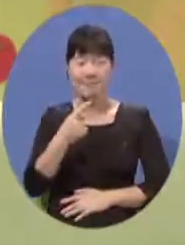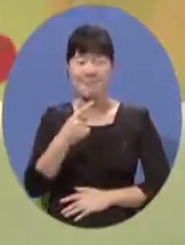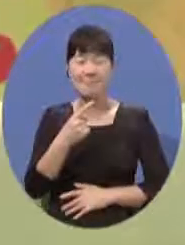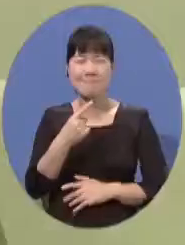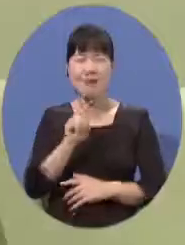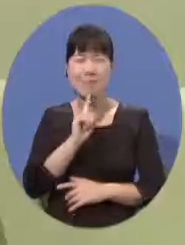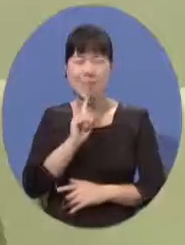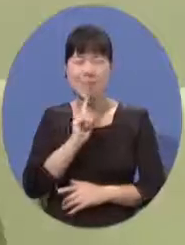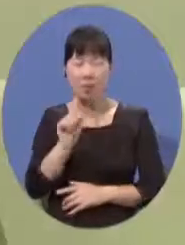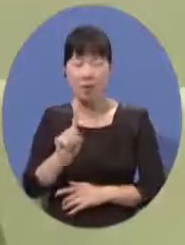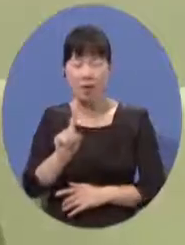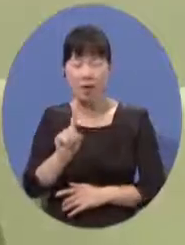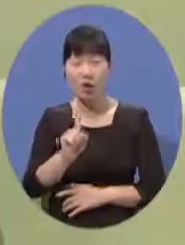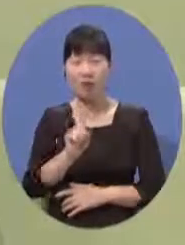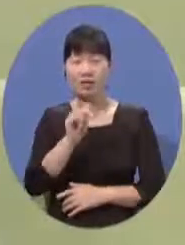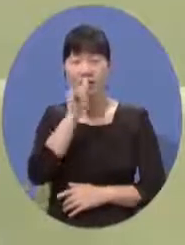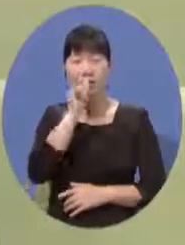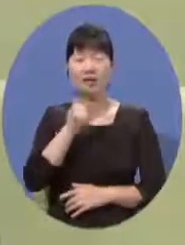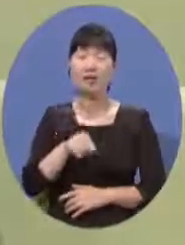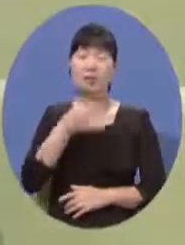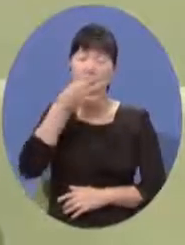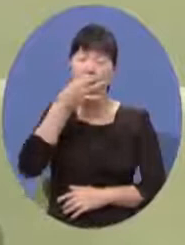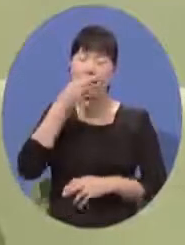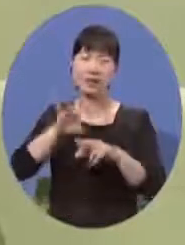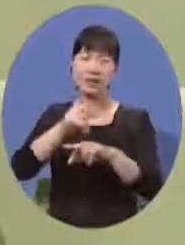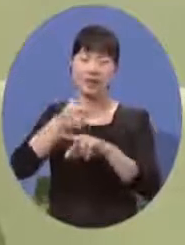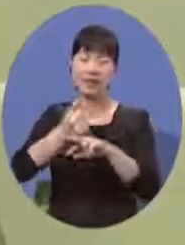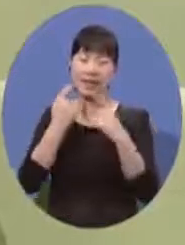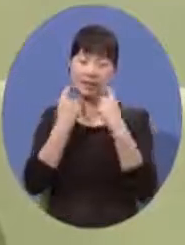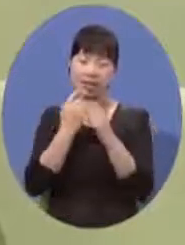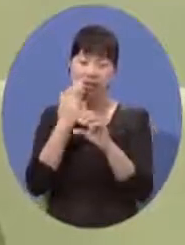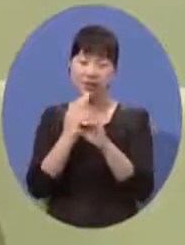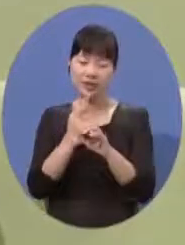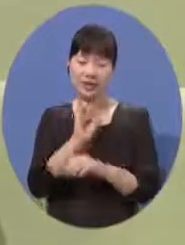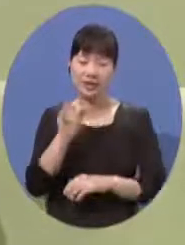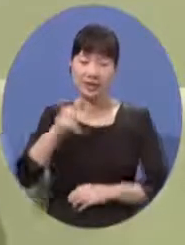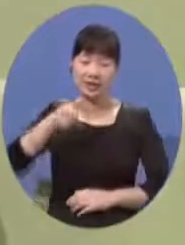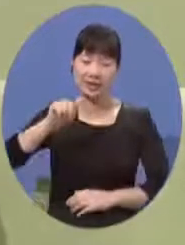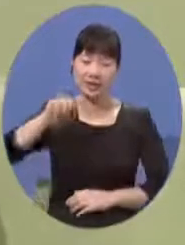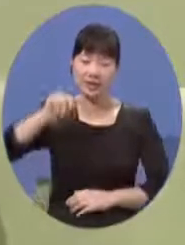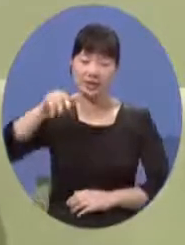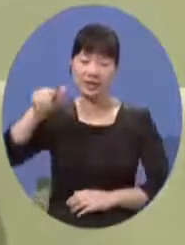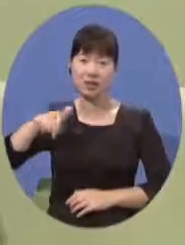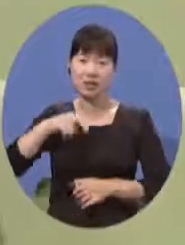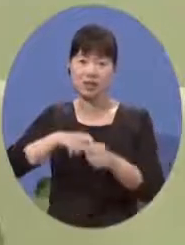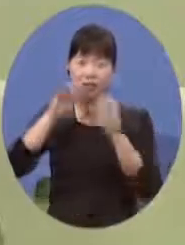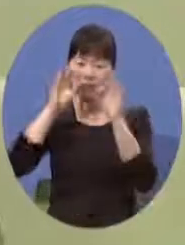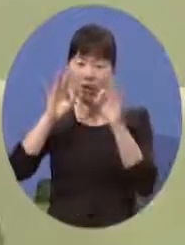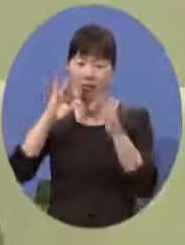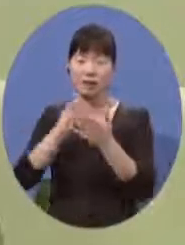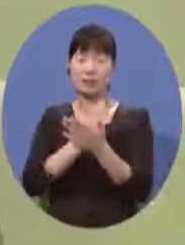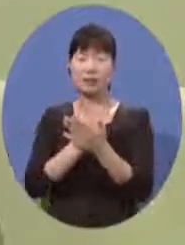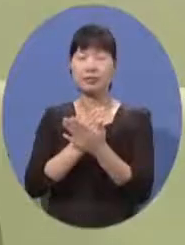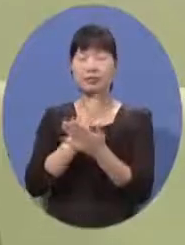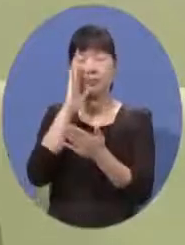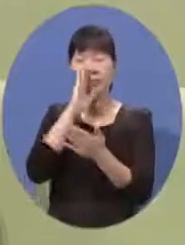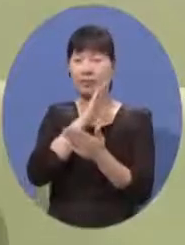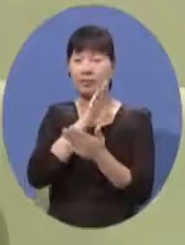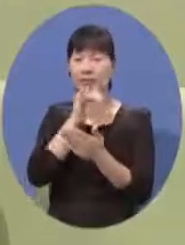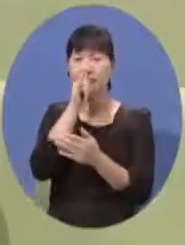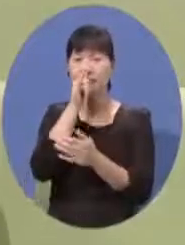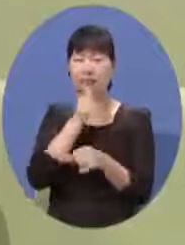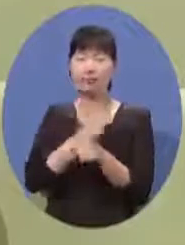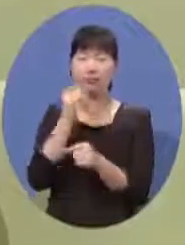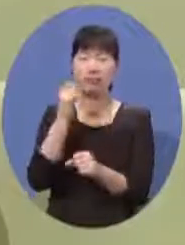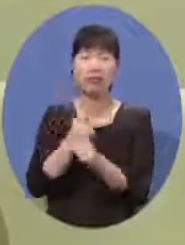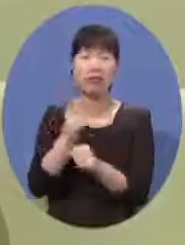많이 하잖아요. 굉장히 중요합니다. 왜냐하면 이게 욕심쟁이 이기적인 아이로 보잖아요. 그거는 네. 나쁜 판단이 들어있어요. 이미 가치 판단한